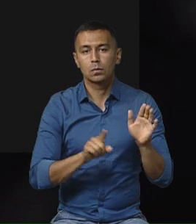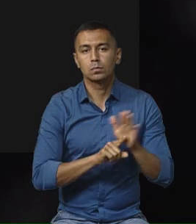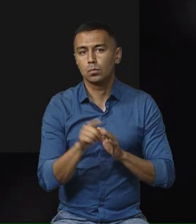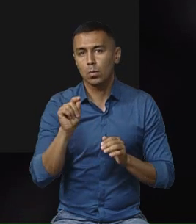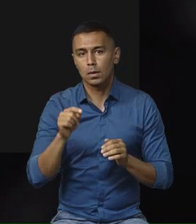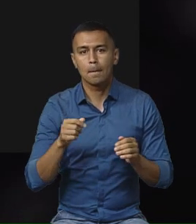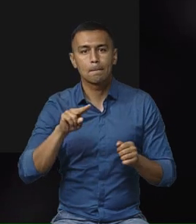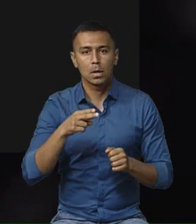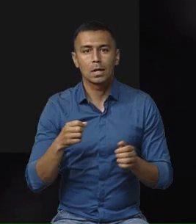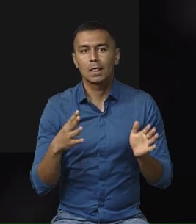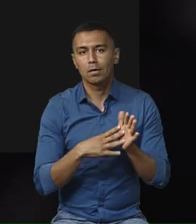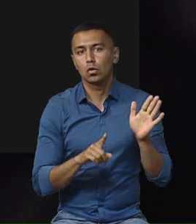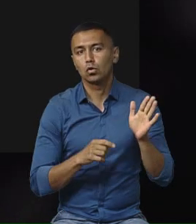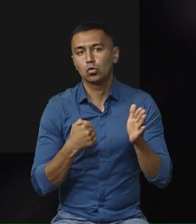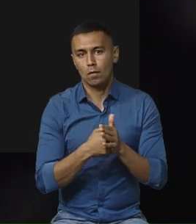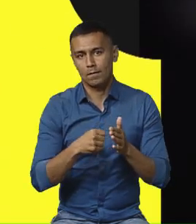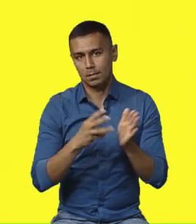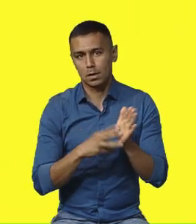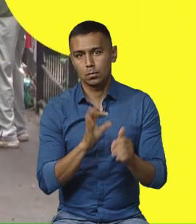п'ятницю з 9 до 18.